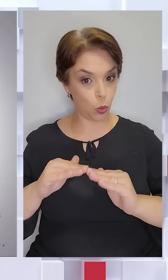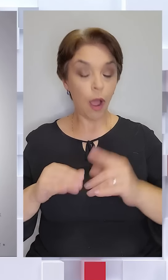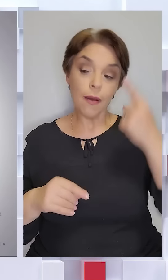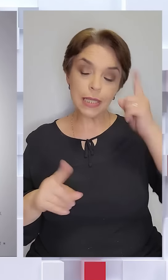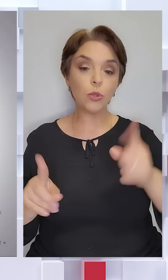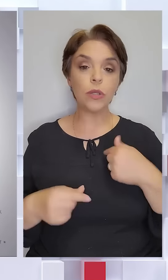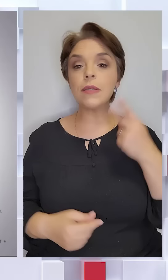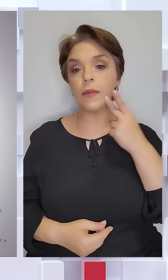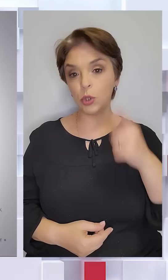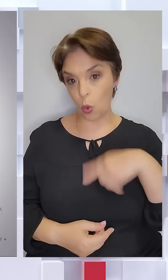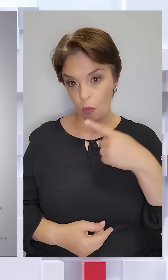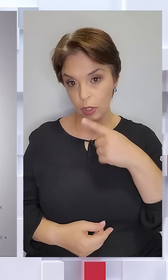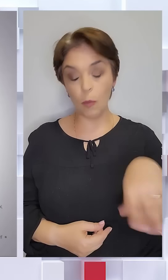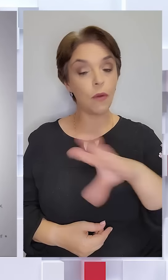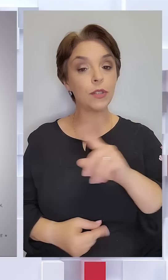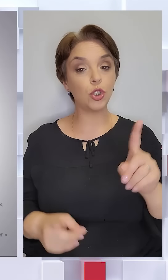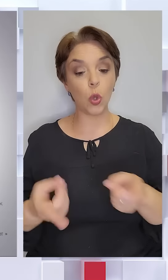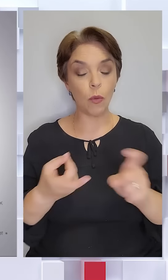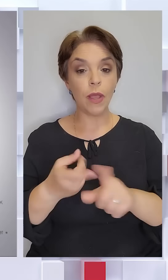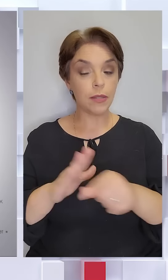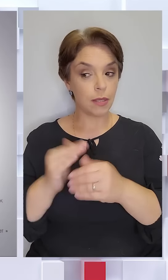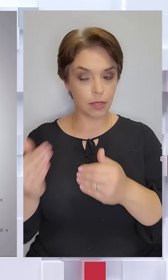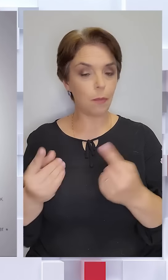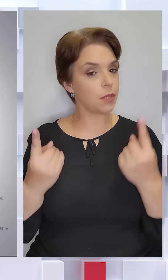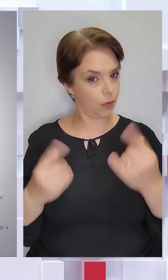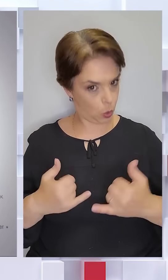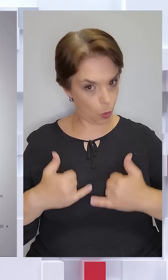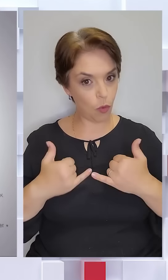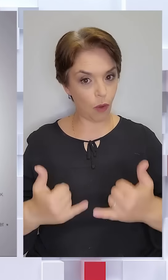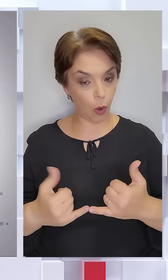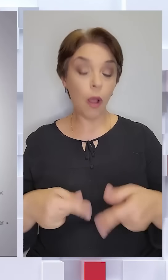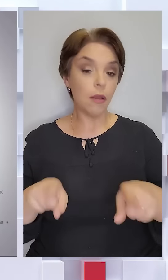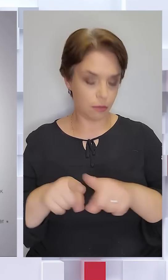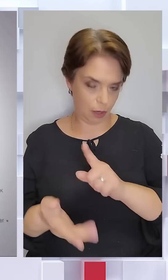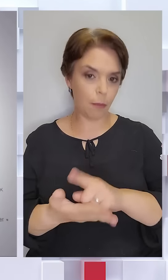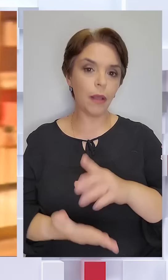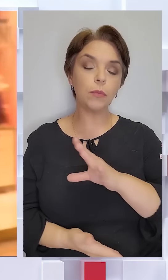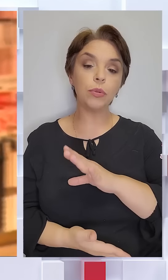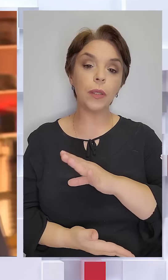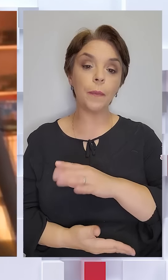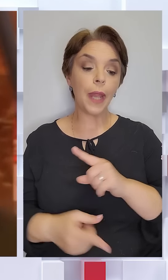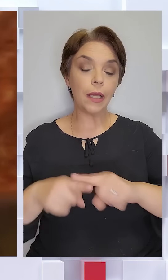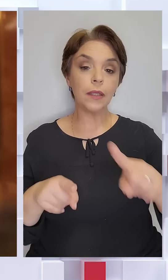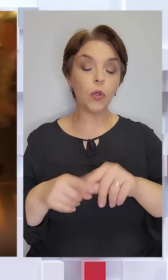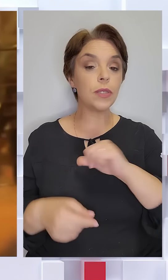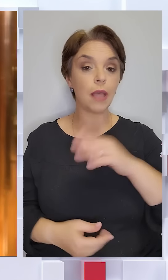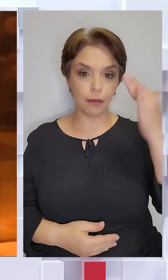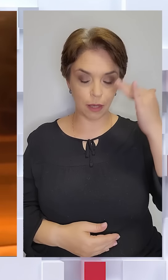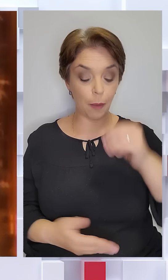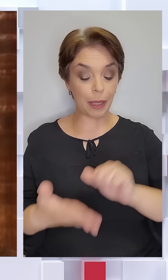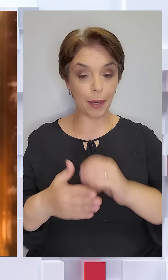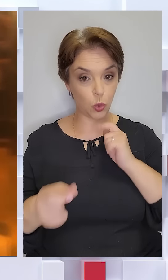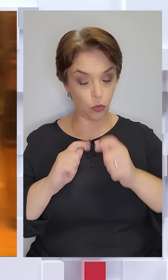Ви знаєте, що я завжди говорив про все, що пов'язане із вами, з великою повагою. І так має бути. Невдовзі і сам Трамп